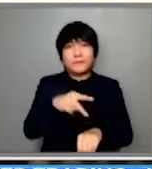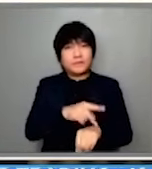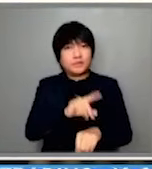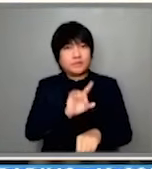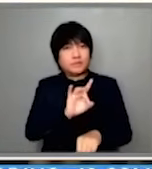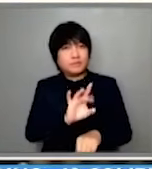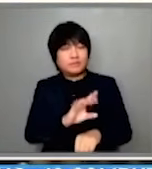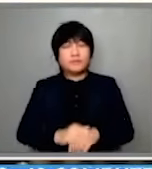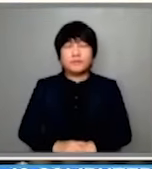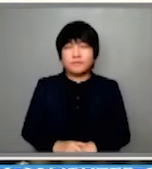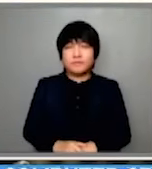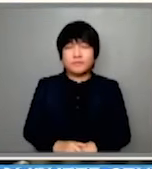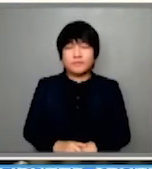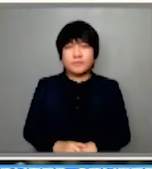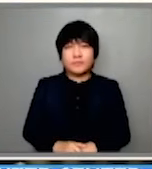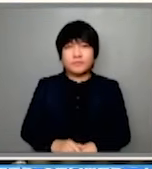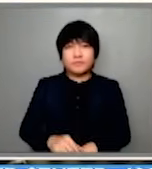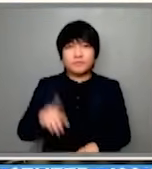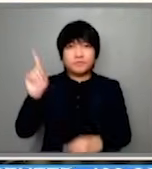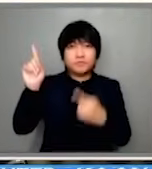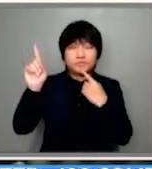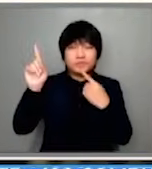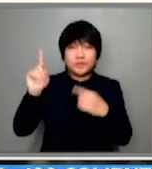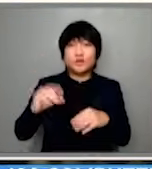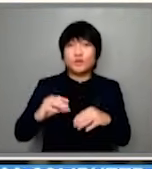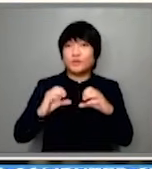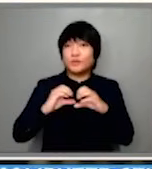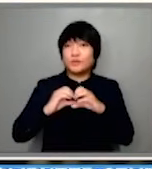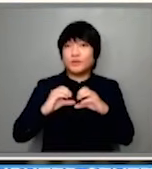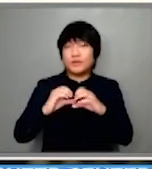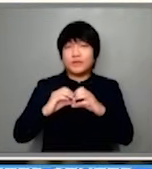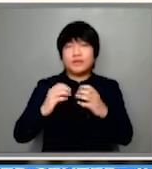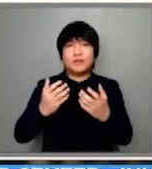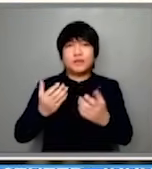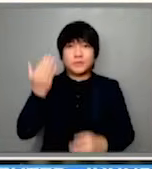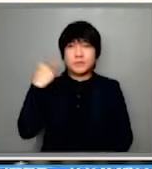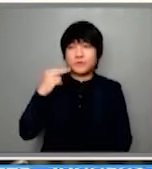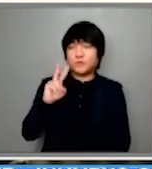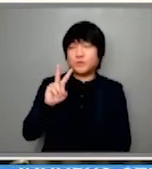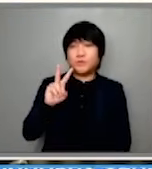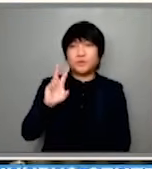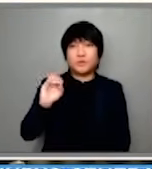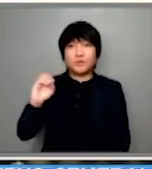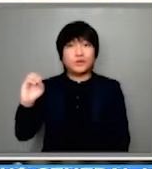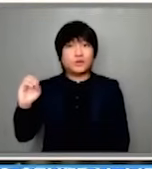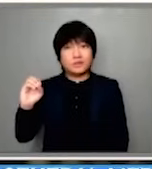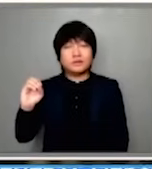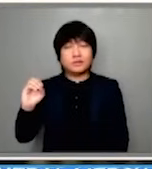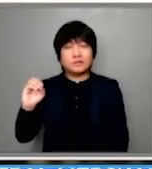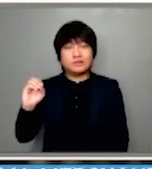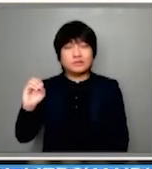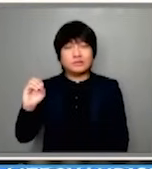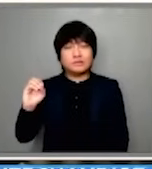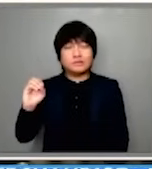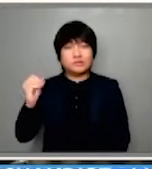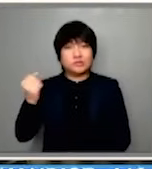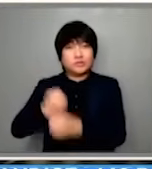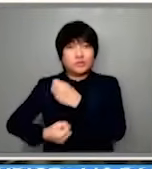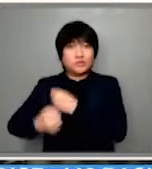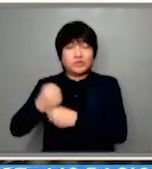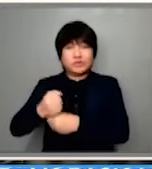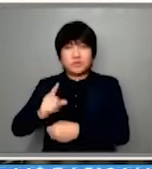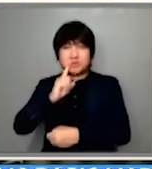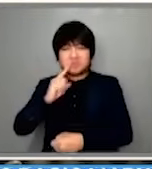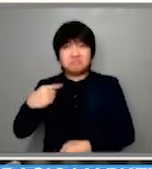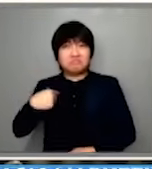helm of the GMA in 2000, we were a far second